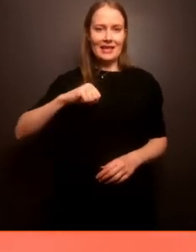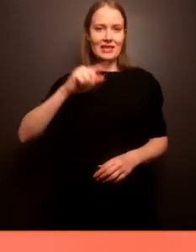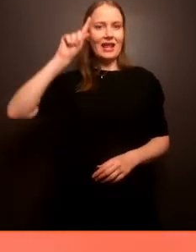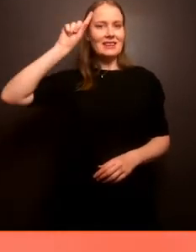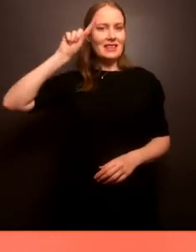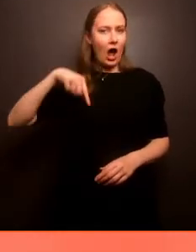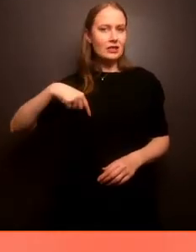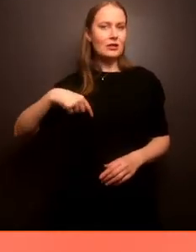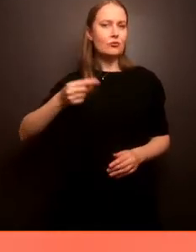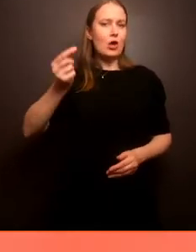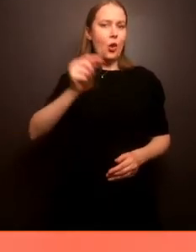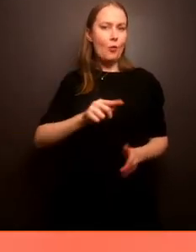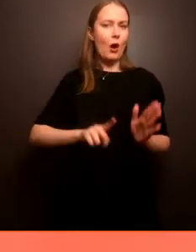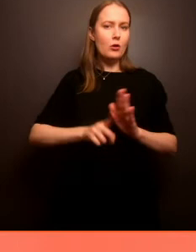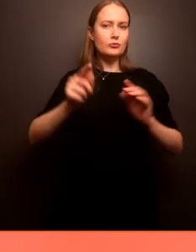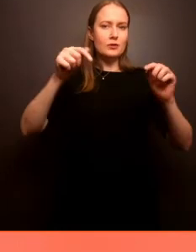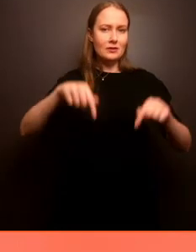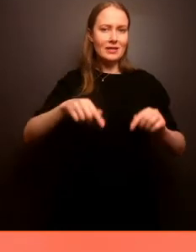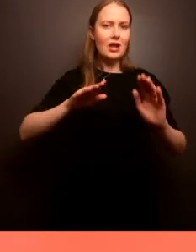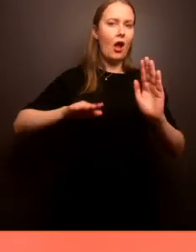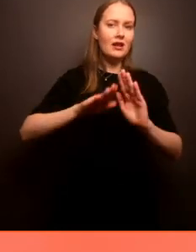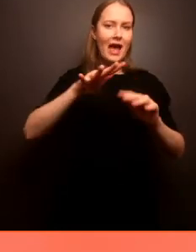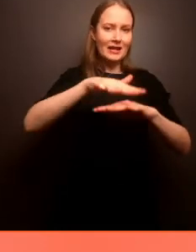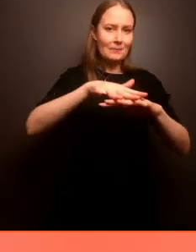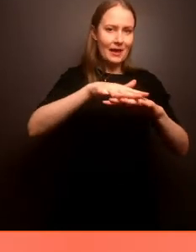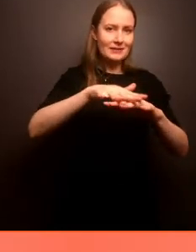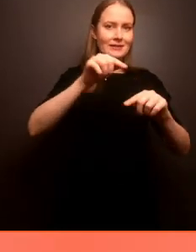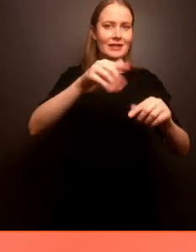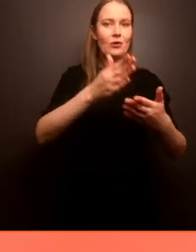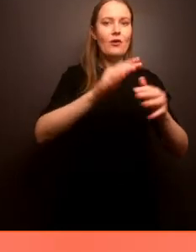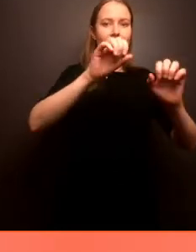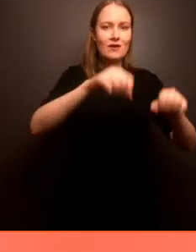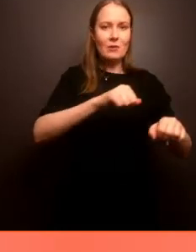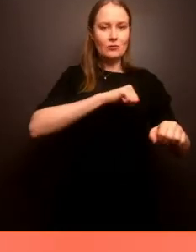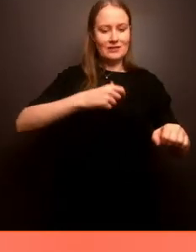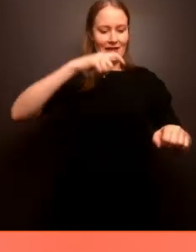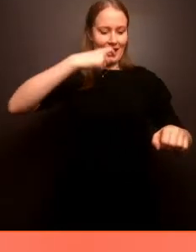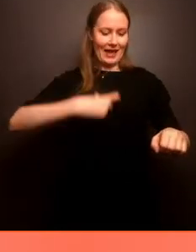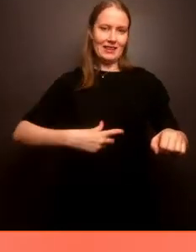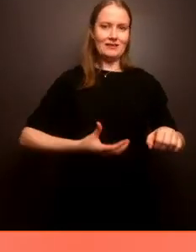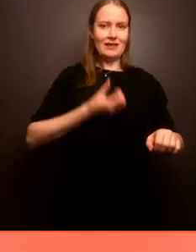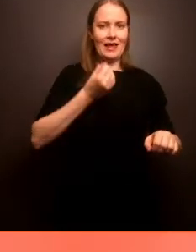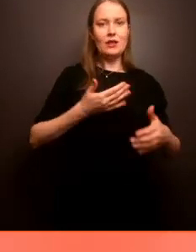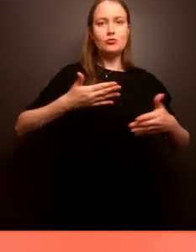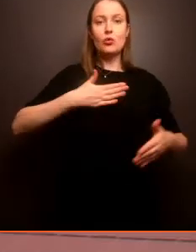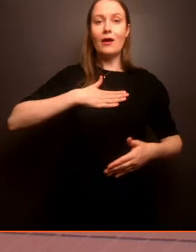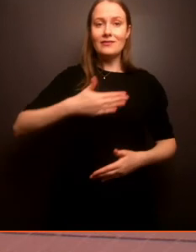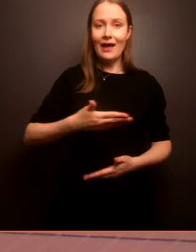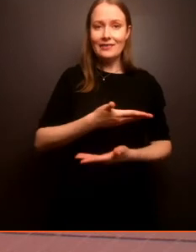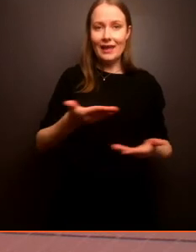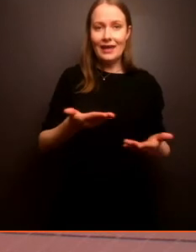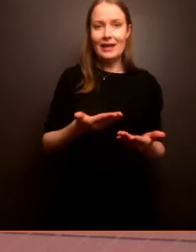samast karjäärimessilt, sest need võimalused siin on ju kõik loodud. Suur aitäh teile ja